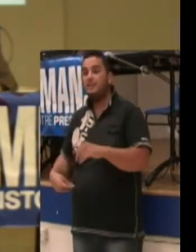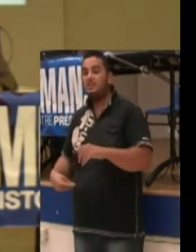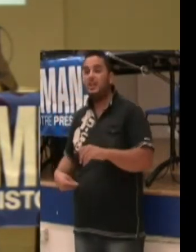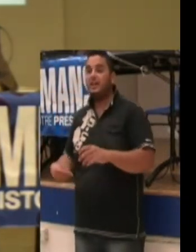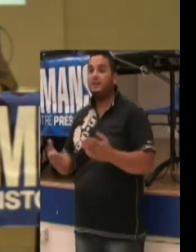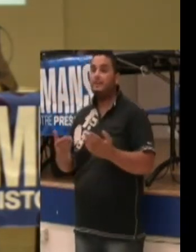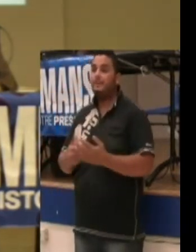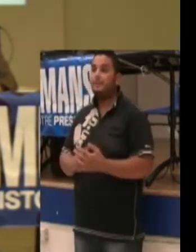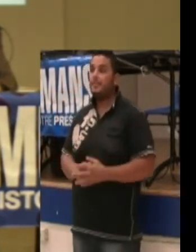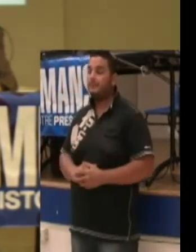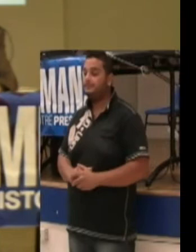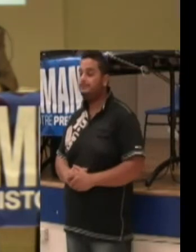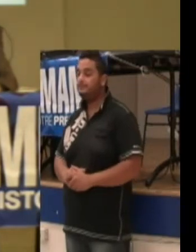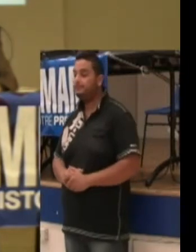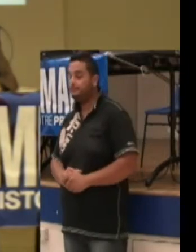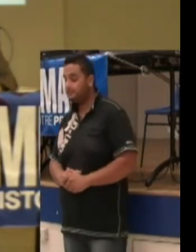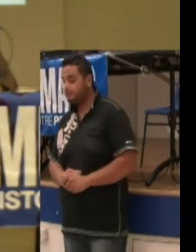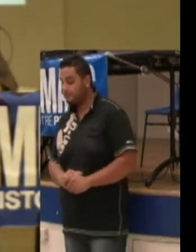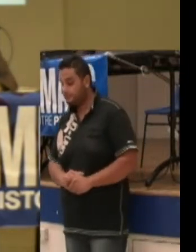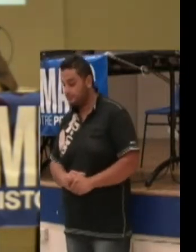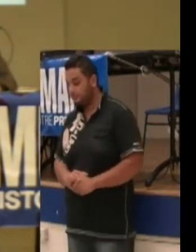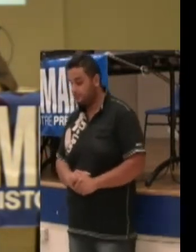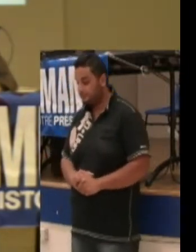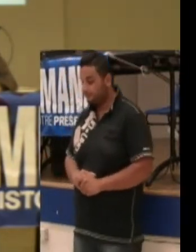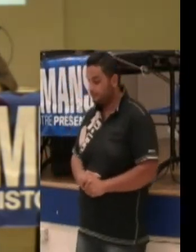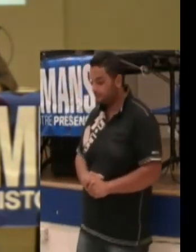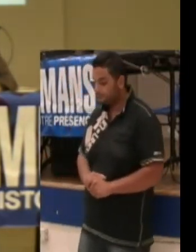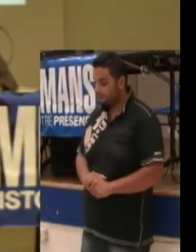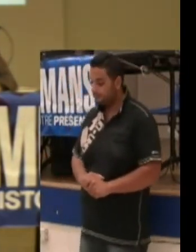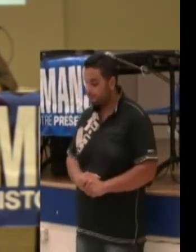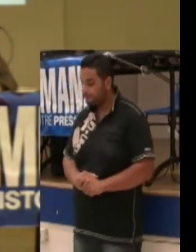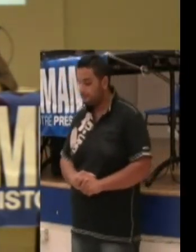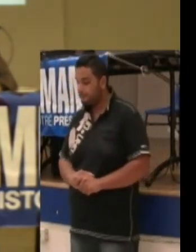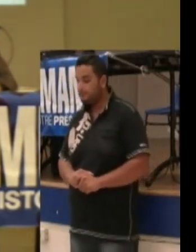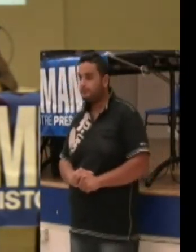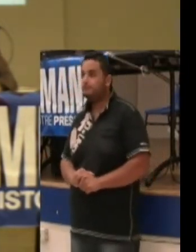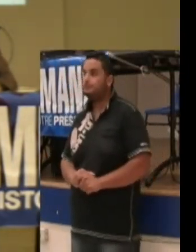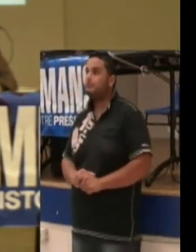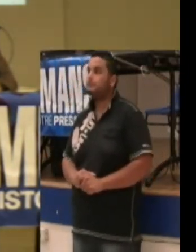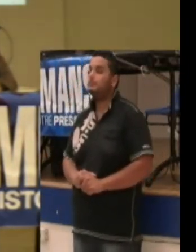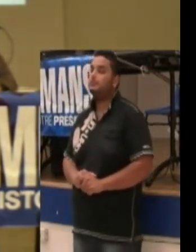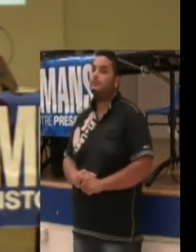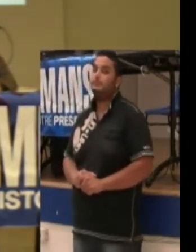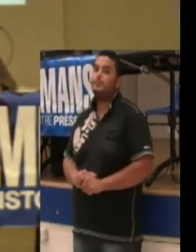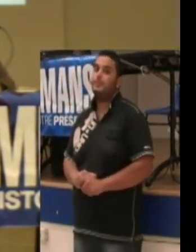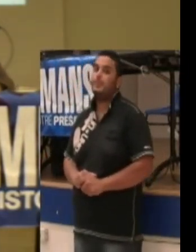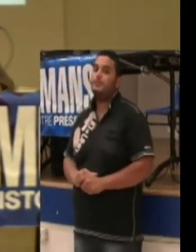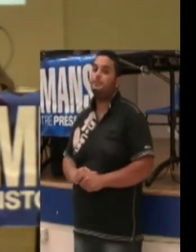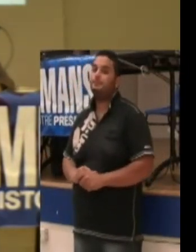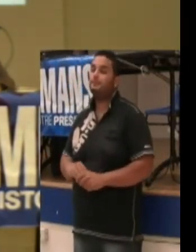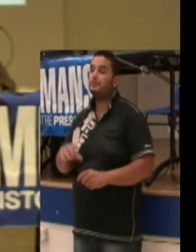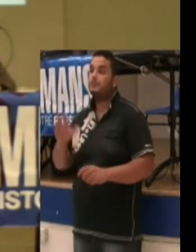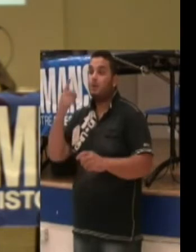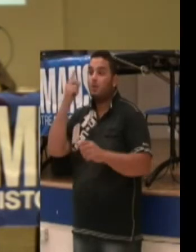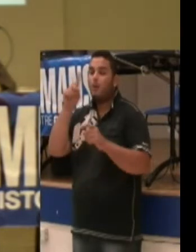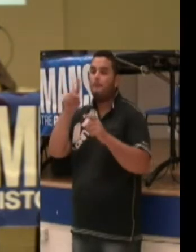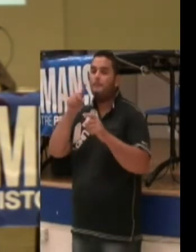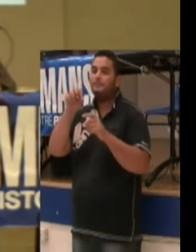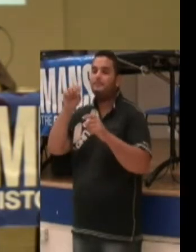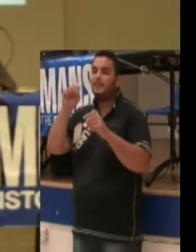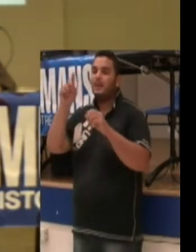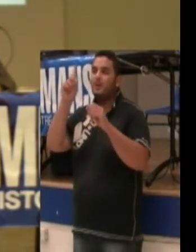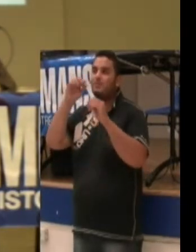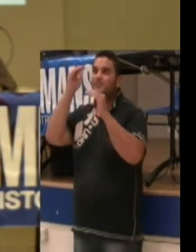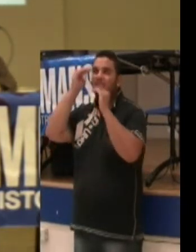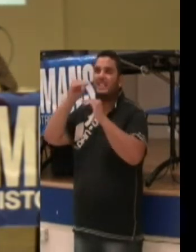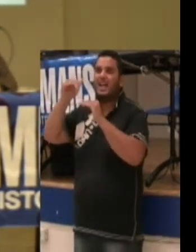se consacrer entièrement à Dieu. Fadalikum ribat, fadalikum ribat, fadalikum ribat. Se consacrer à Dieu. Ce qu'on disait tout à l'heure, ribat, fesourat